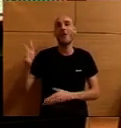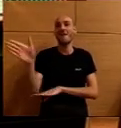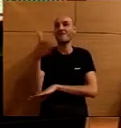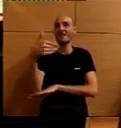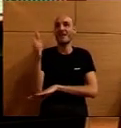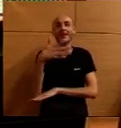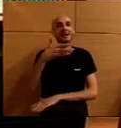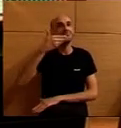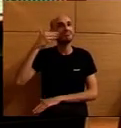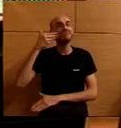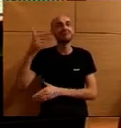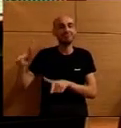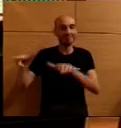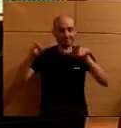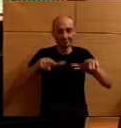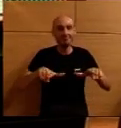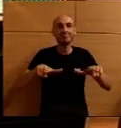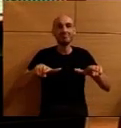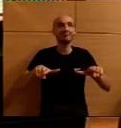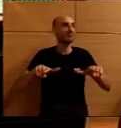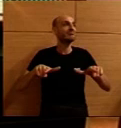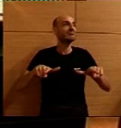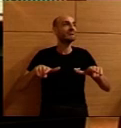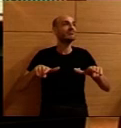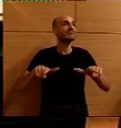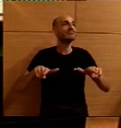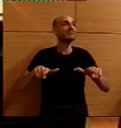bandera que és de titularitat,